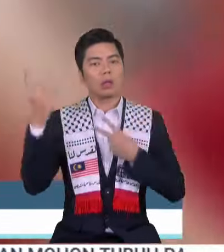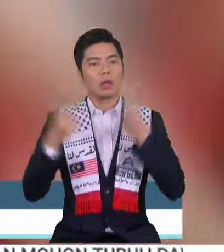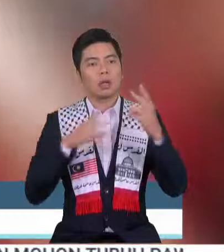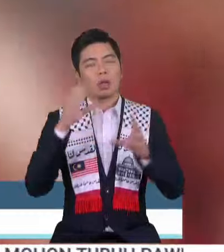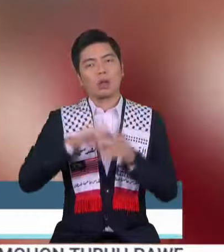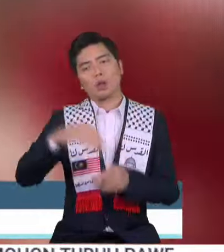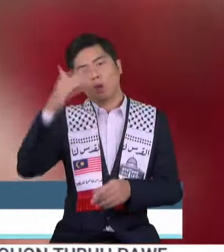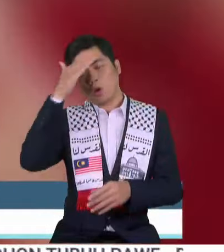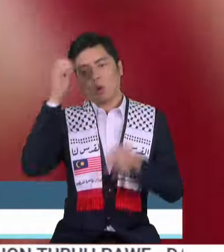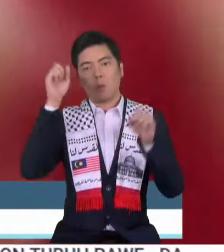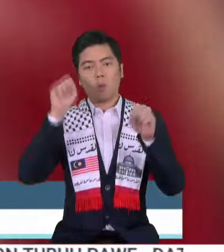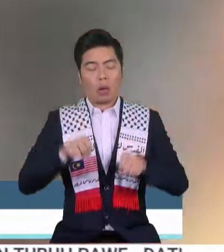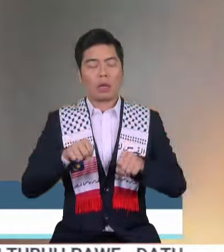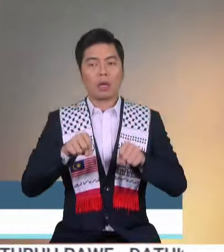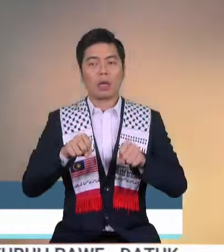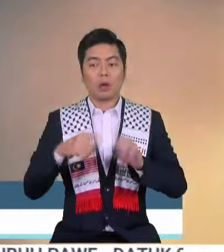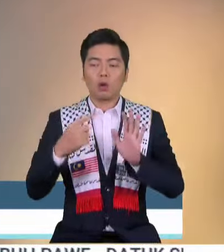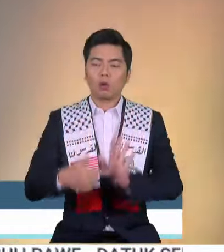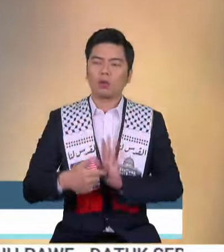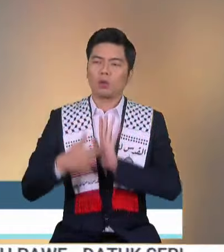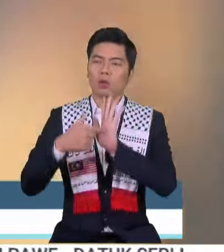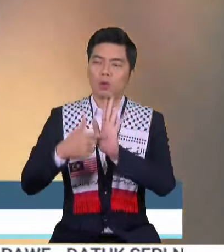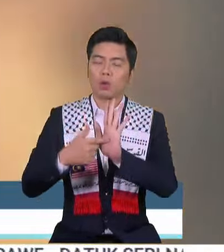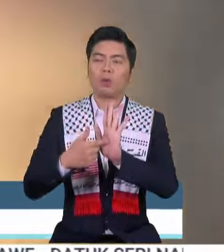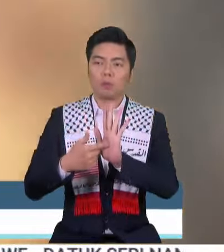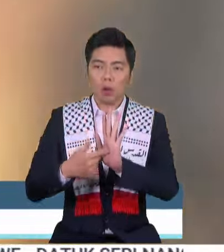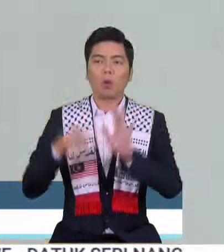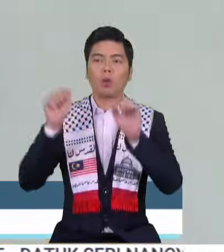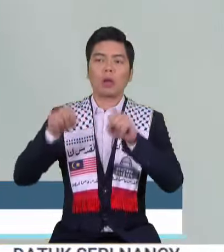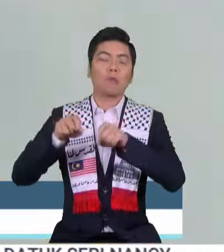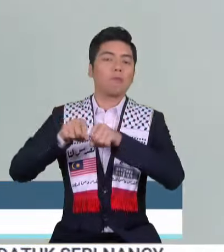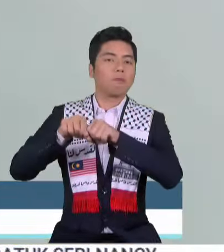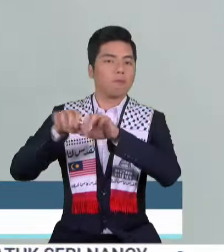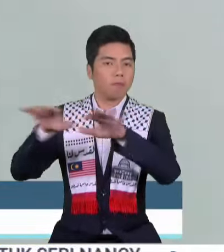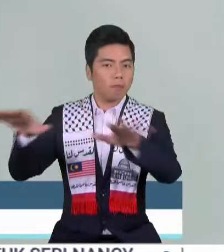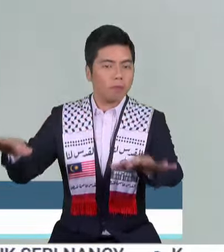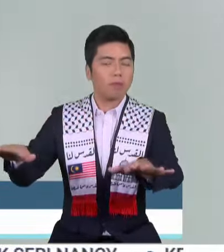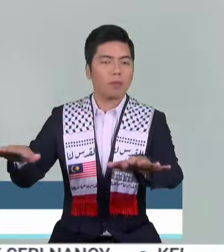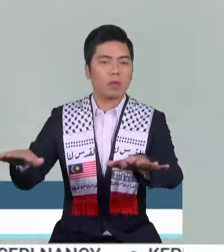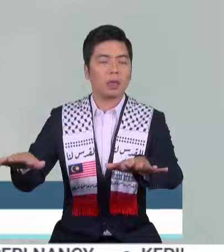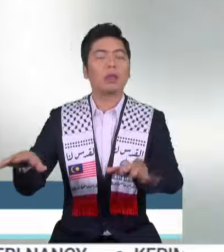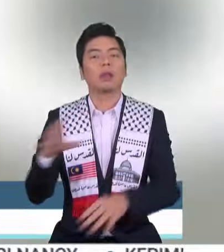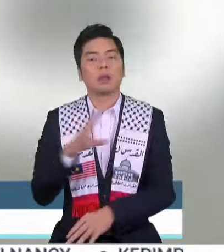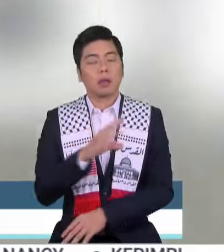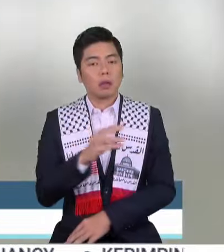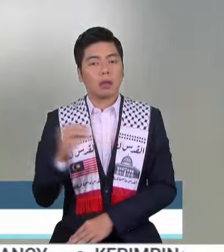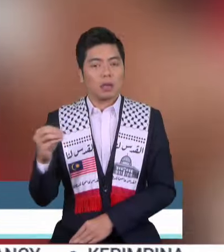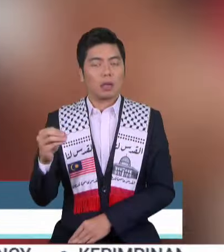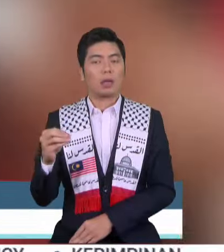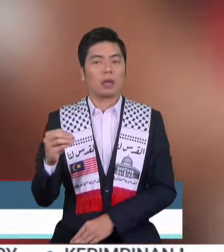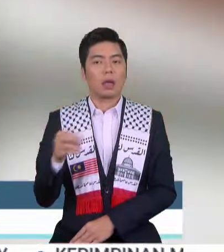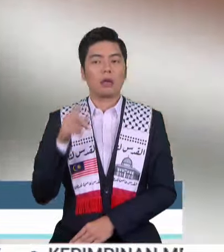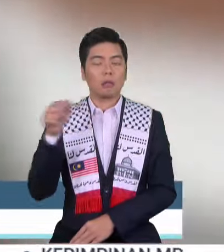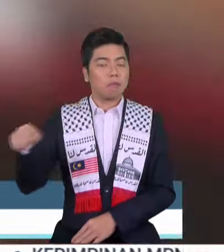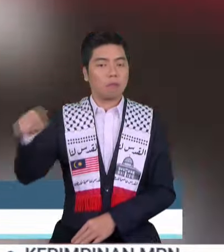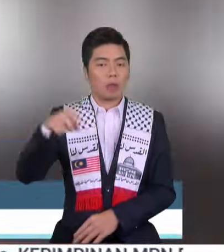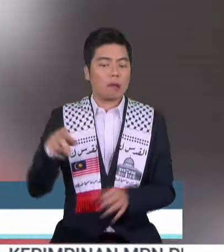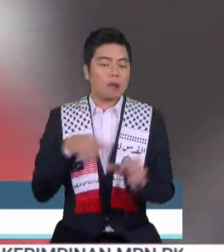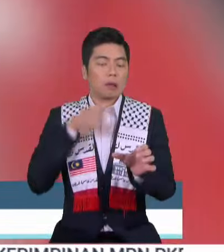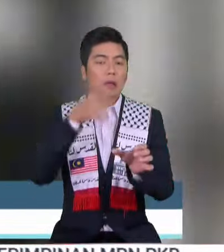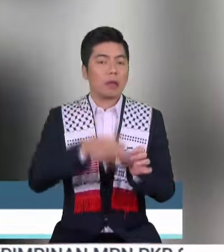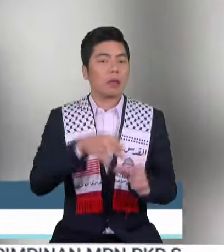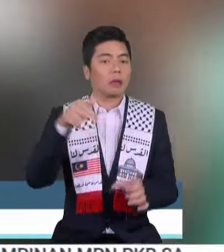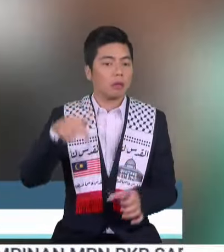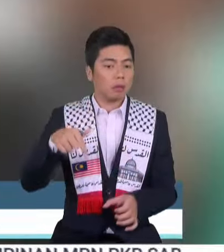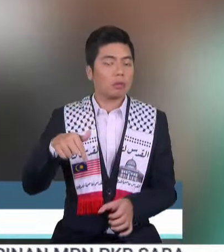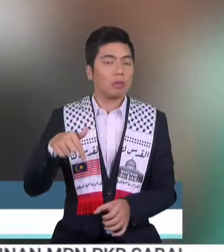dapat dikembangkan kepada mereka, dapat disebarkan kepada mereka. Malah bukan sahaja mereka terlibat dalam